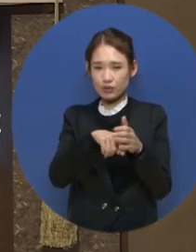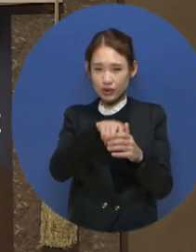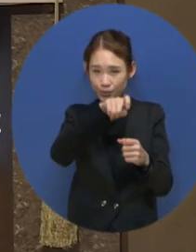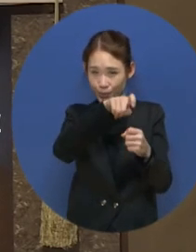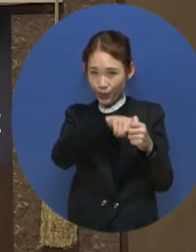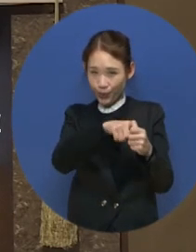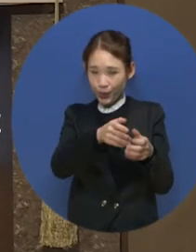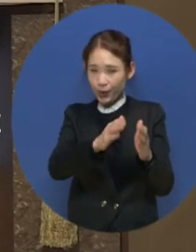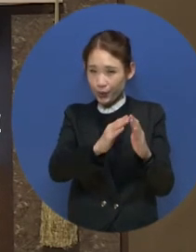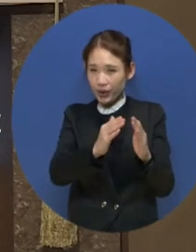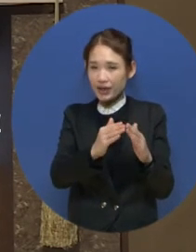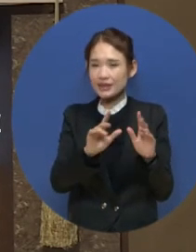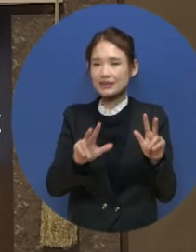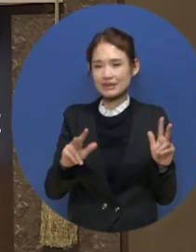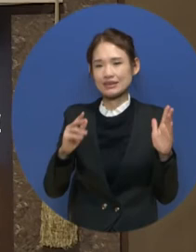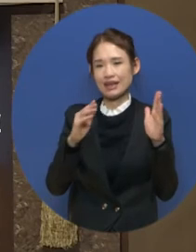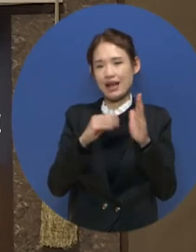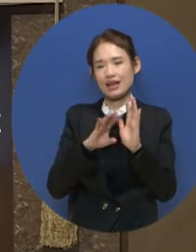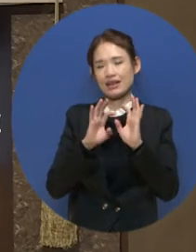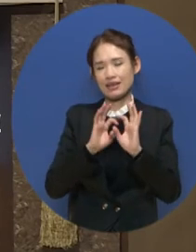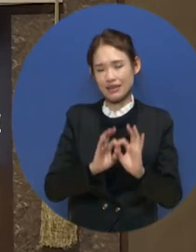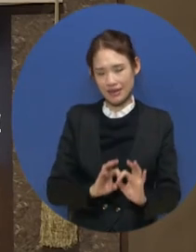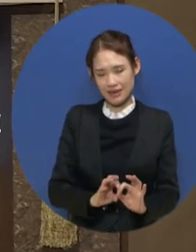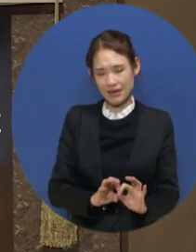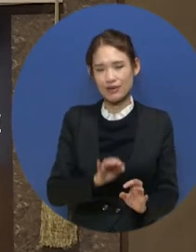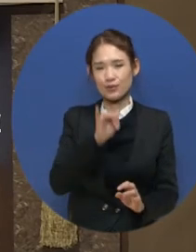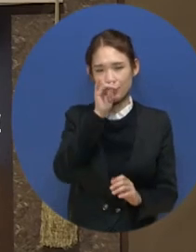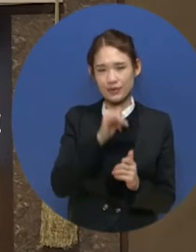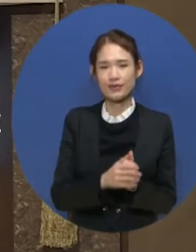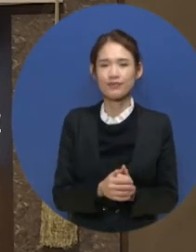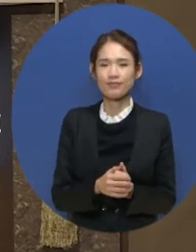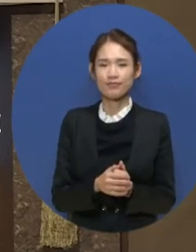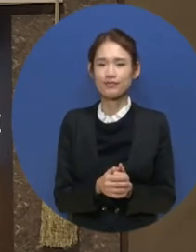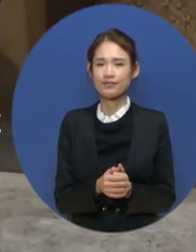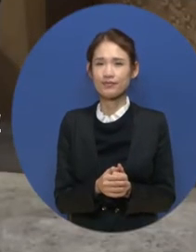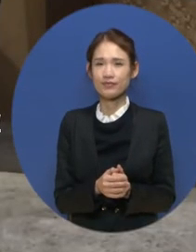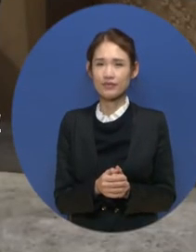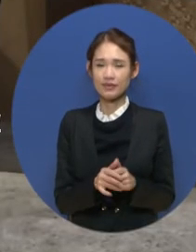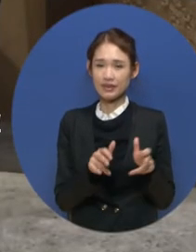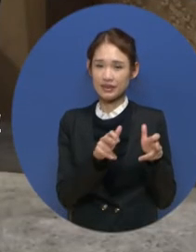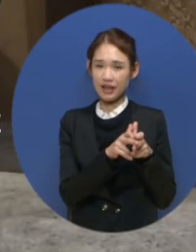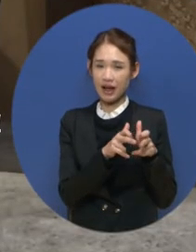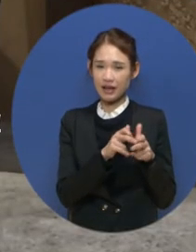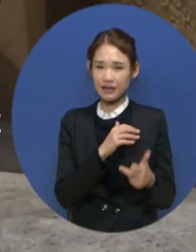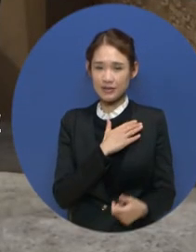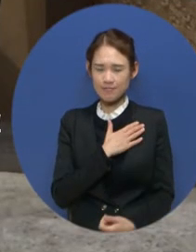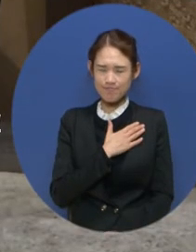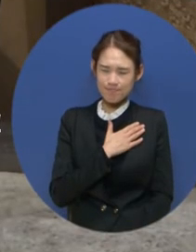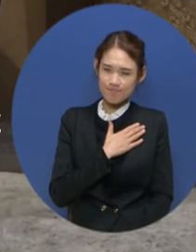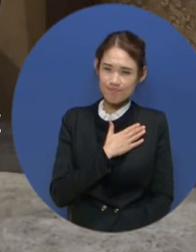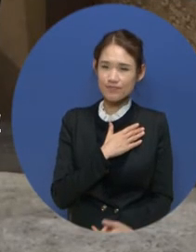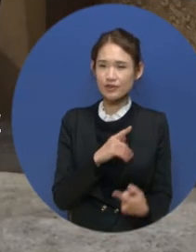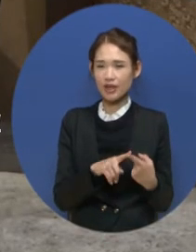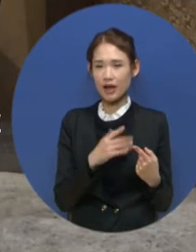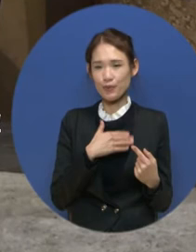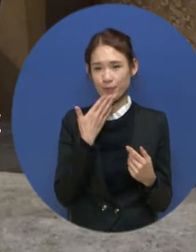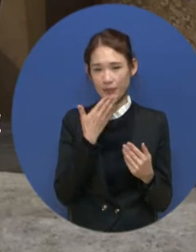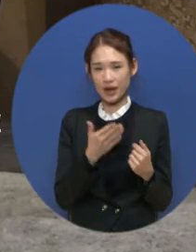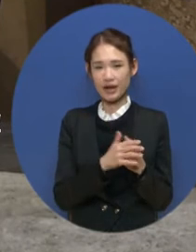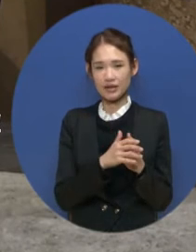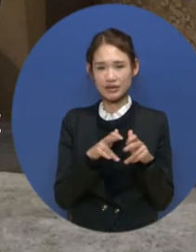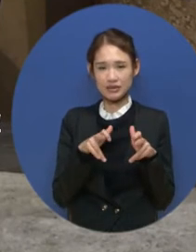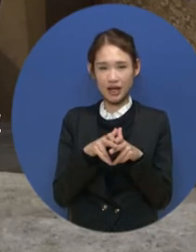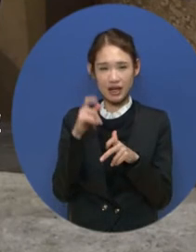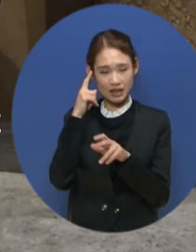해가지고 했던 거 가 지금까지 오고 있습니다 그러니까 그 2장이 감수성에 대해서도 좀 알수 있고 또 장애